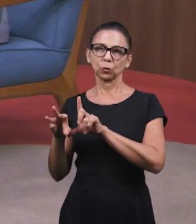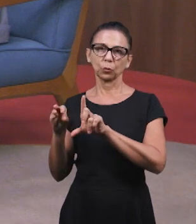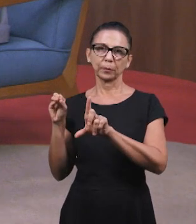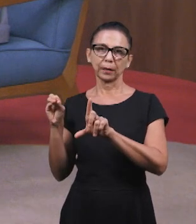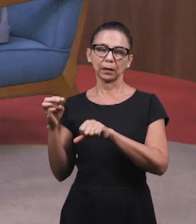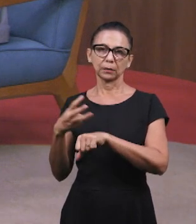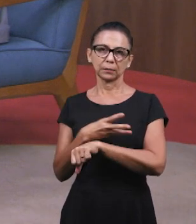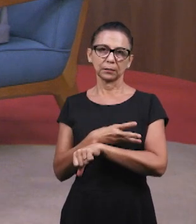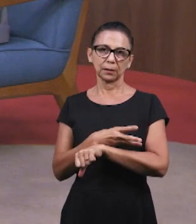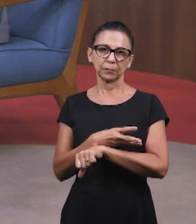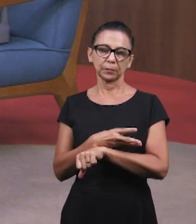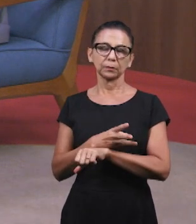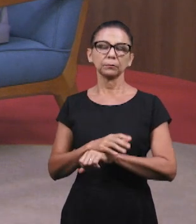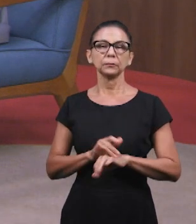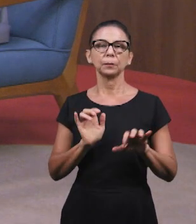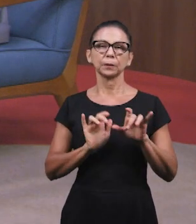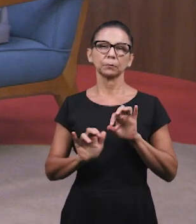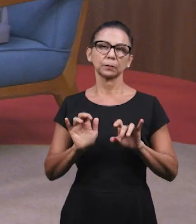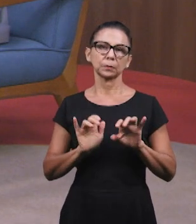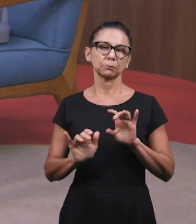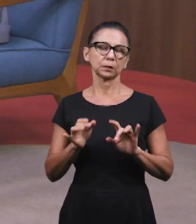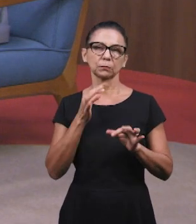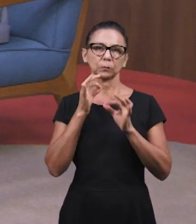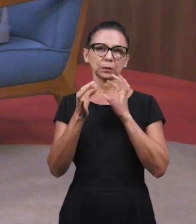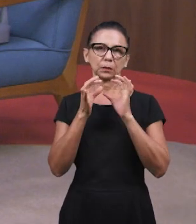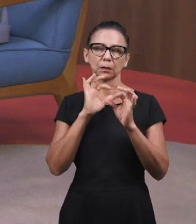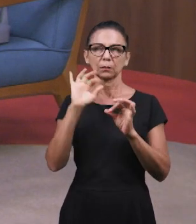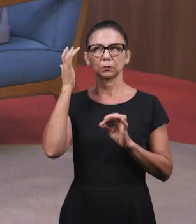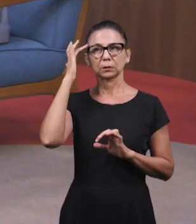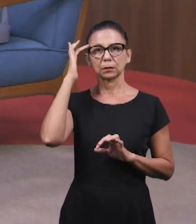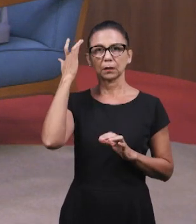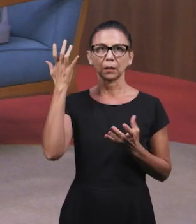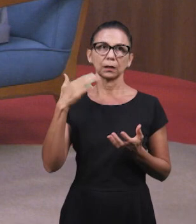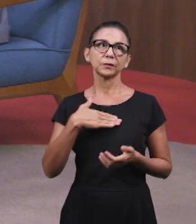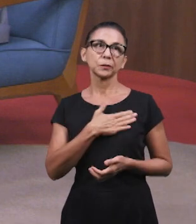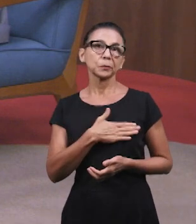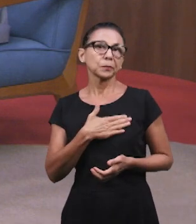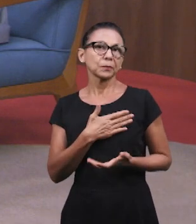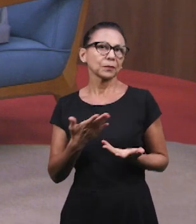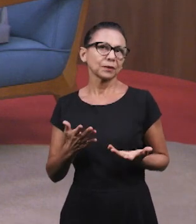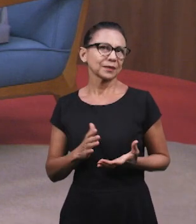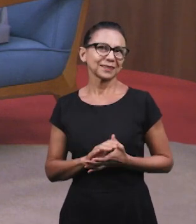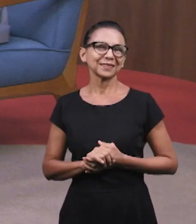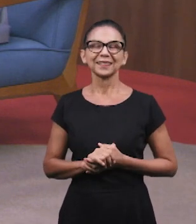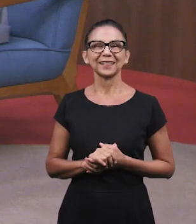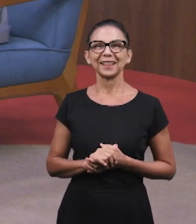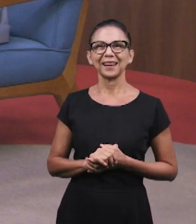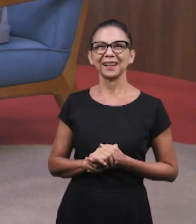smartphone vers ce code. Vous allez rediriger vers WhatsApp et vous pouvez dire qu'est-ce que vous pensez